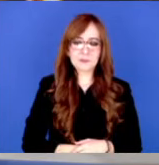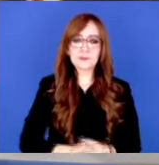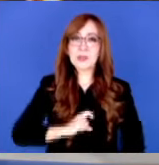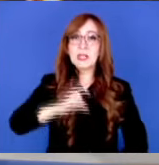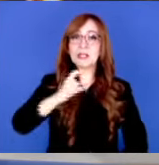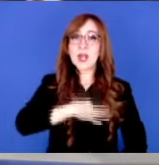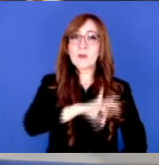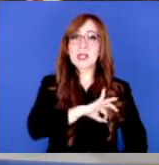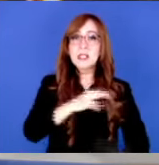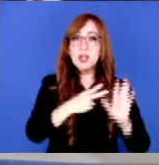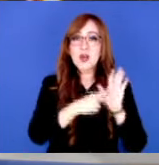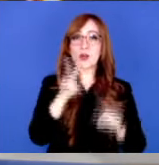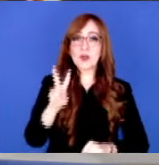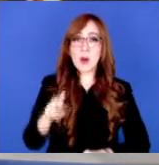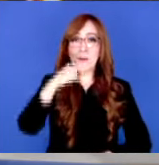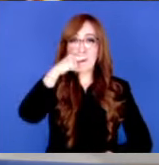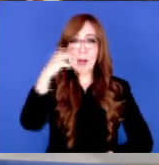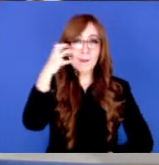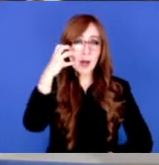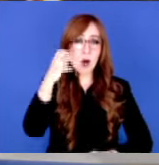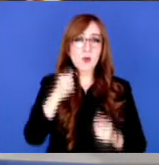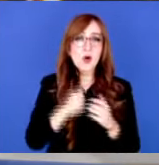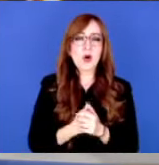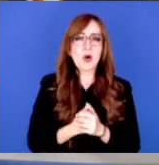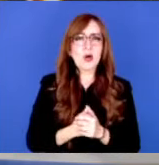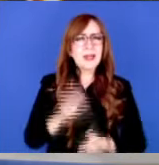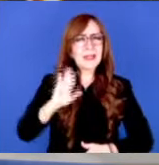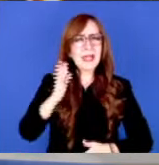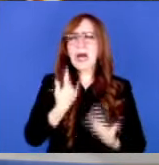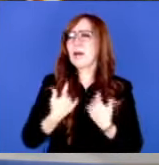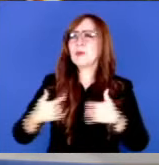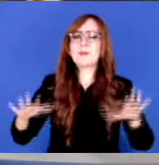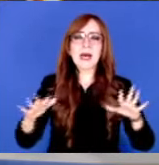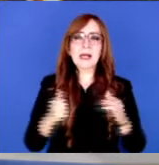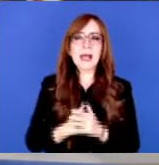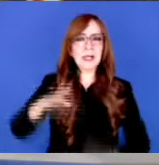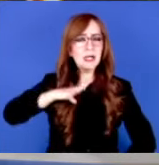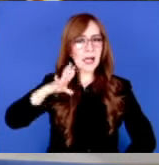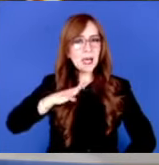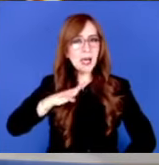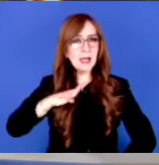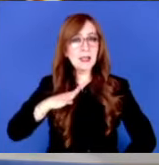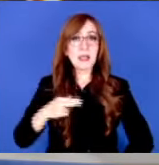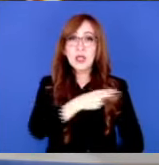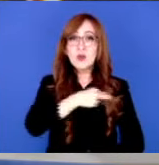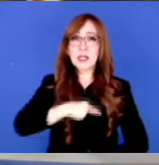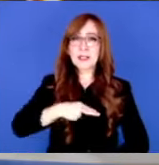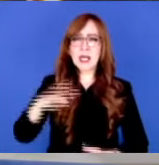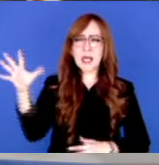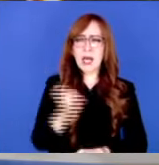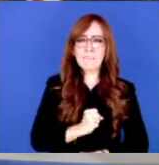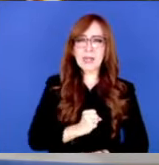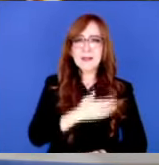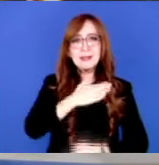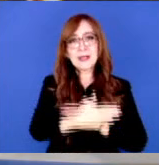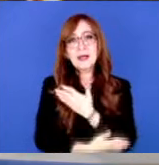Calon Presiden nomor urut 2 Prabowo Subianto bertekad tidak akan membiarkan kekayaan negara diambil murah oleh negara lain. Sementara itu, Cawapres nomor